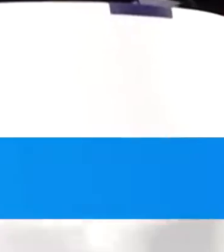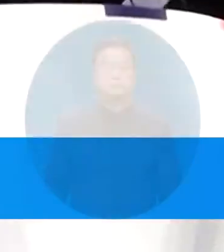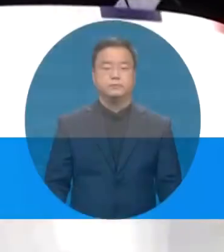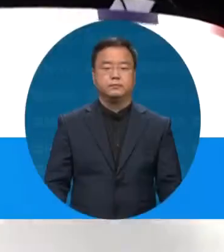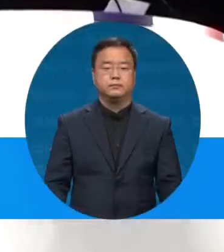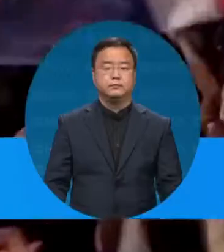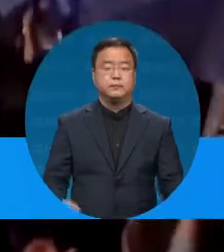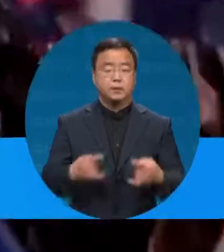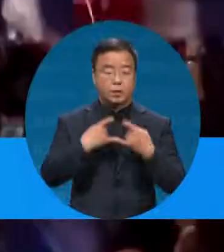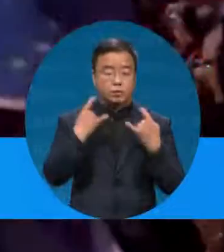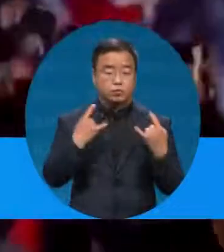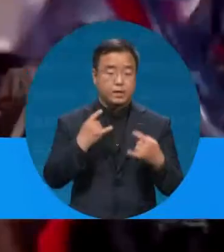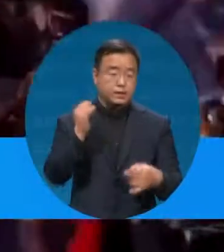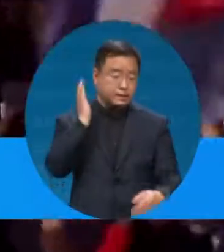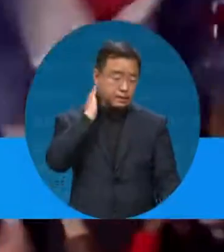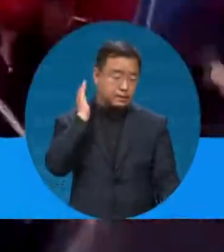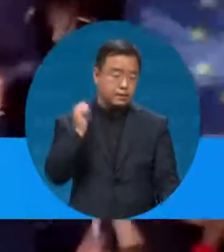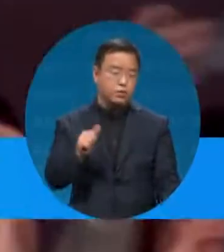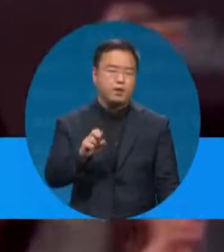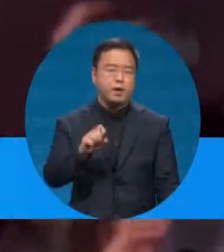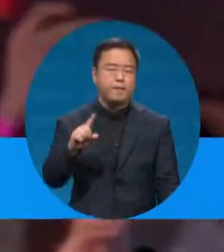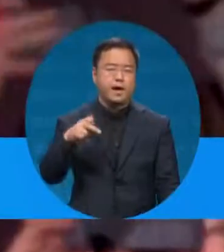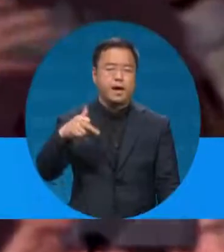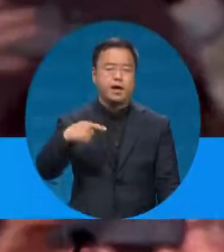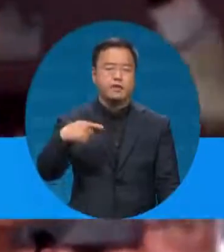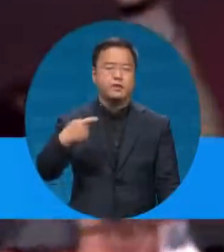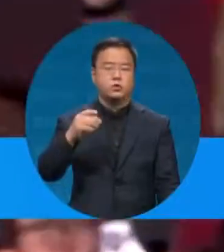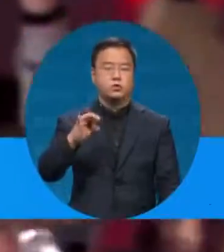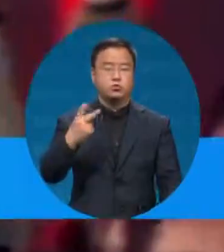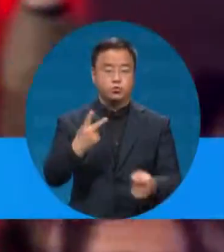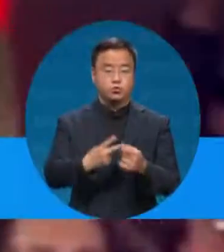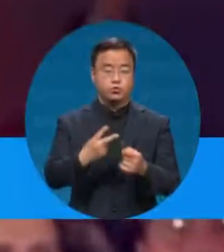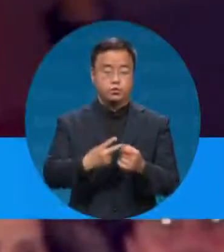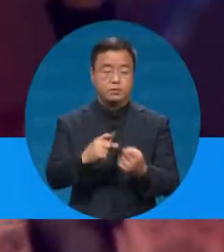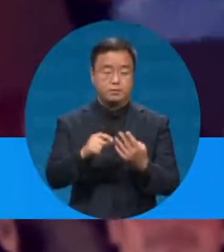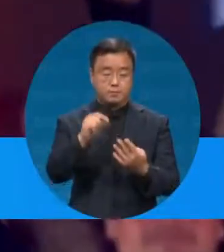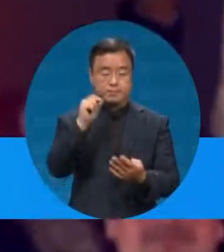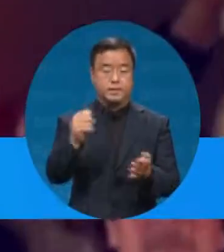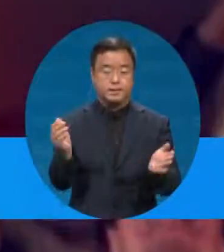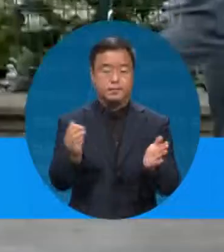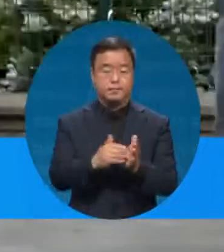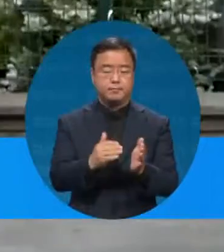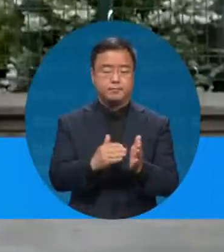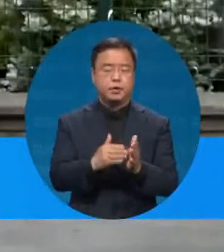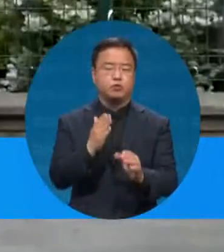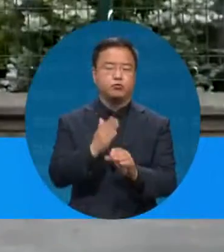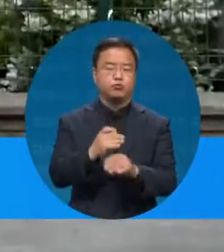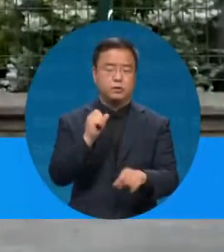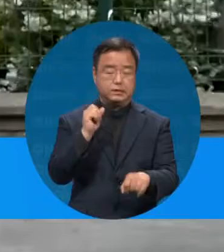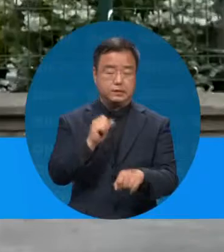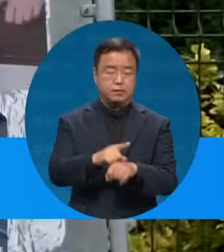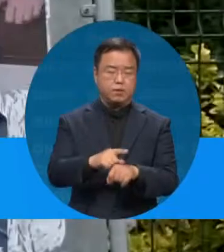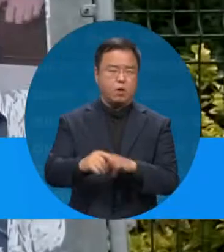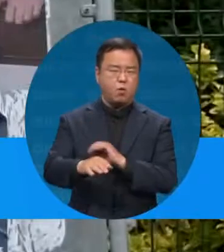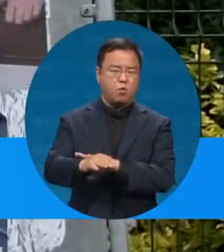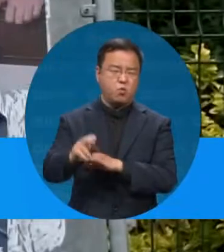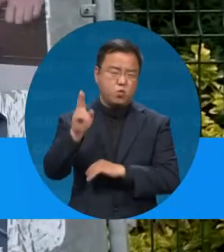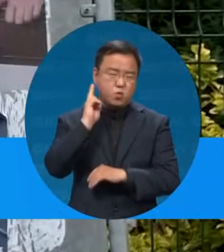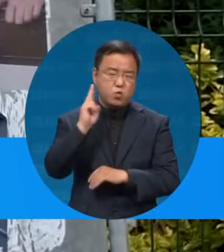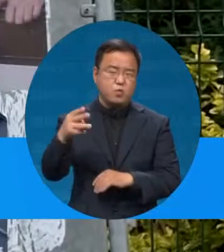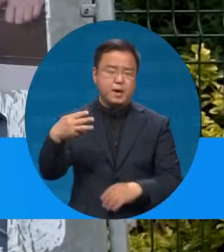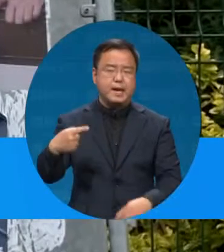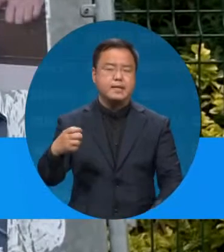마크롱 프랑스 대통령이 재선에 성공했습니다. 중도 성향의 마크롱 대통령은 극우 성향의 르펜 국민연합 후보를